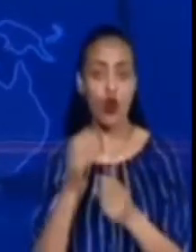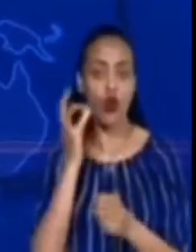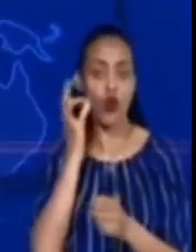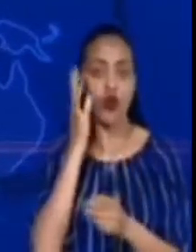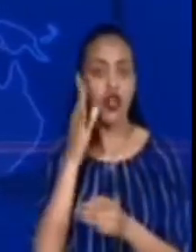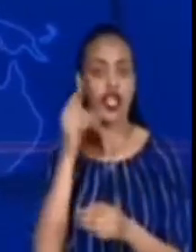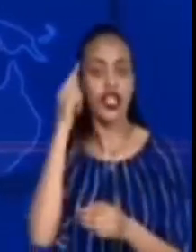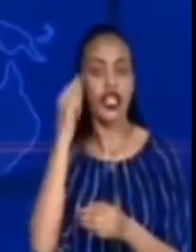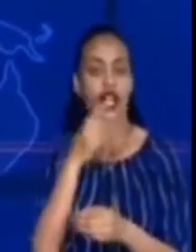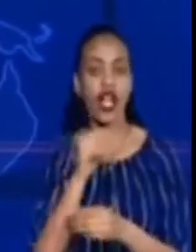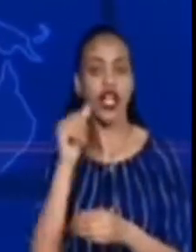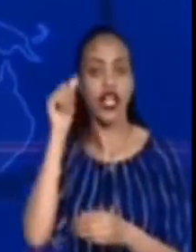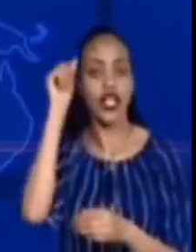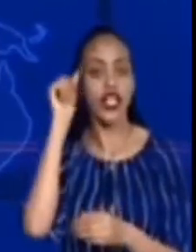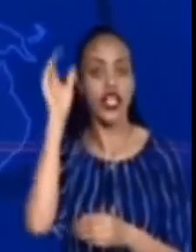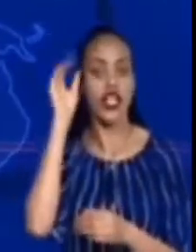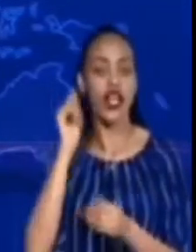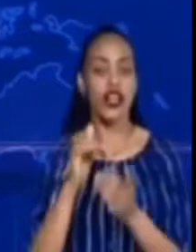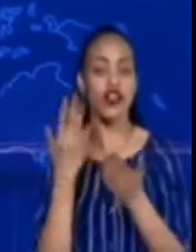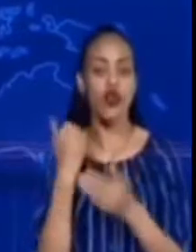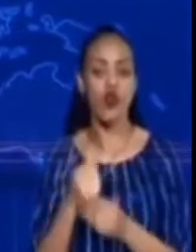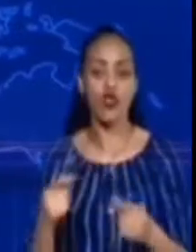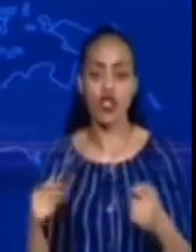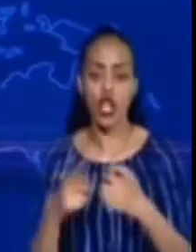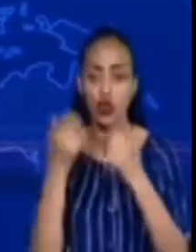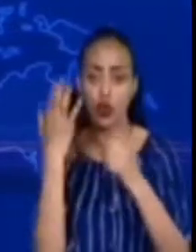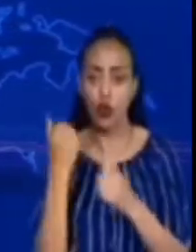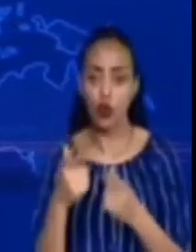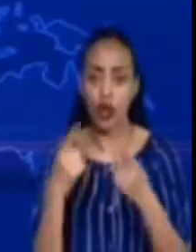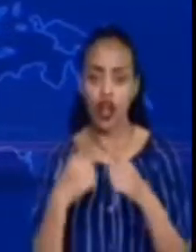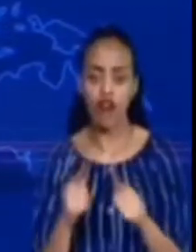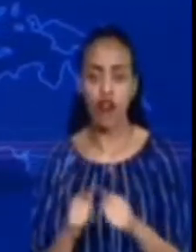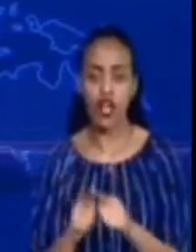ጀበልን የሚገድለው? እያለ ነው ዘመድኩን